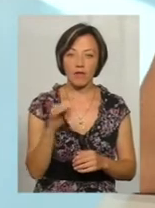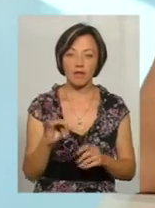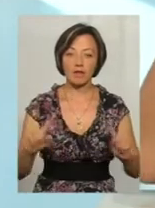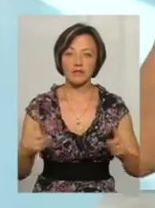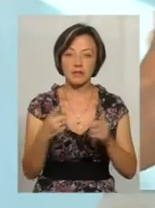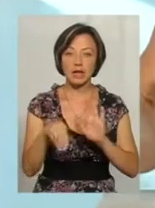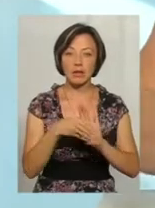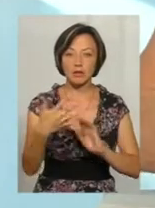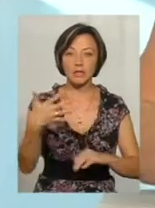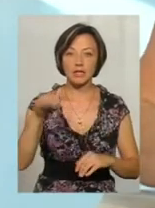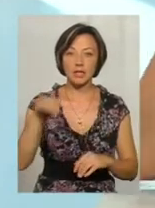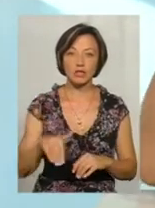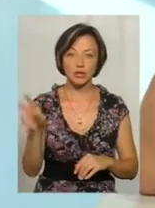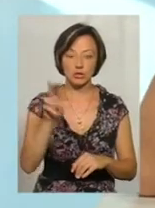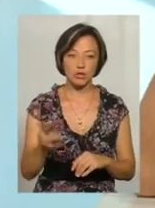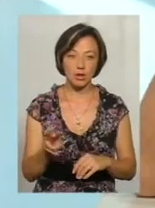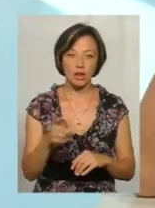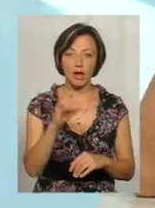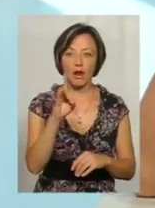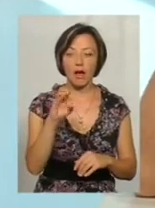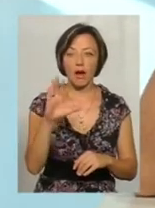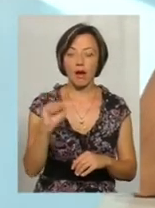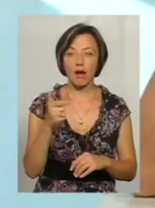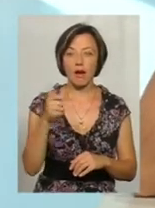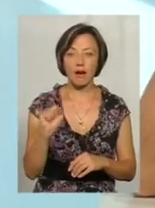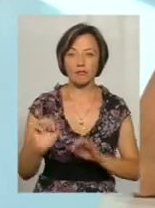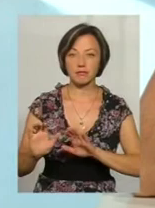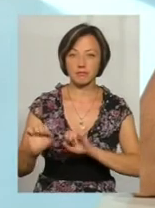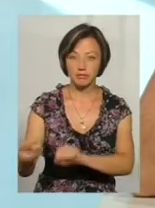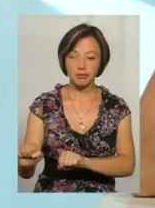доларів. Прикрив Герега, тишина і гладь. Друге питання.